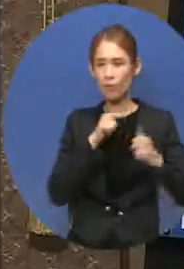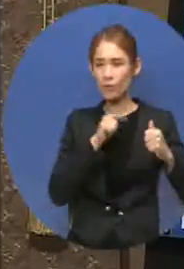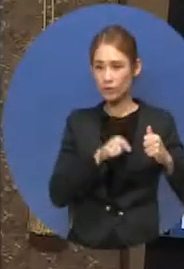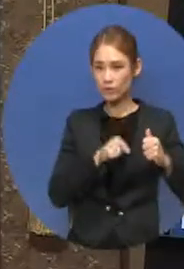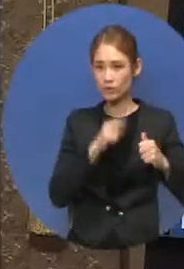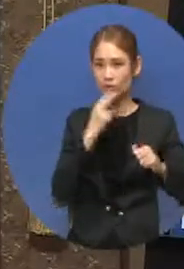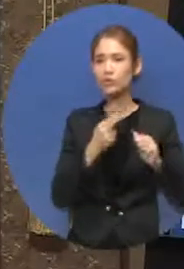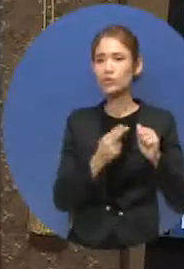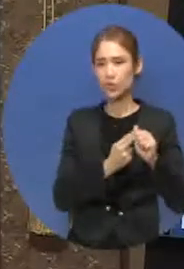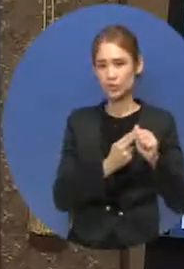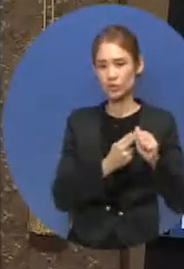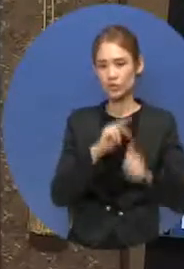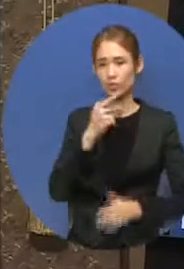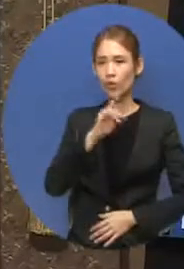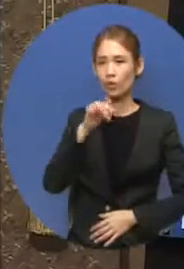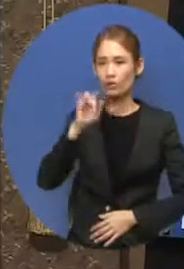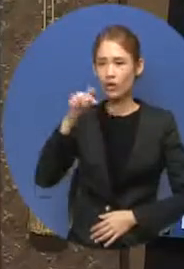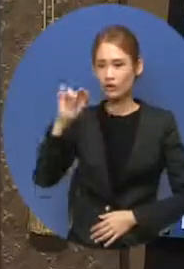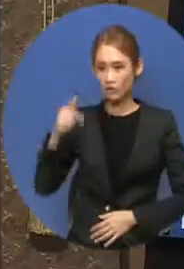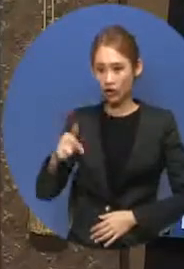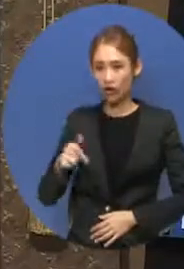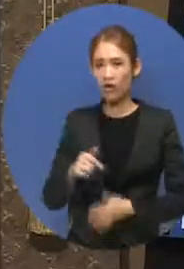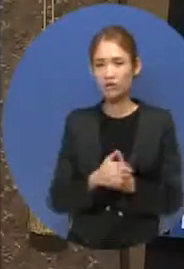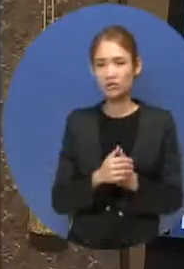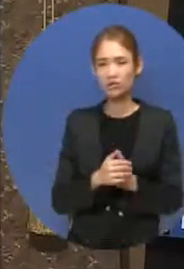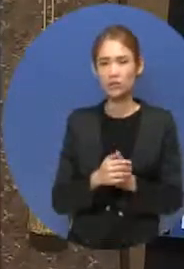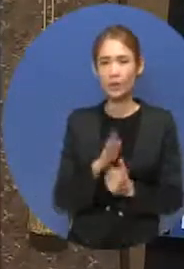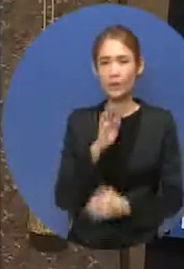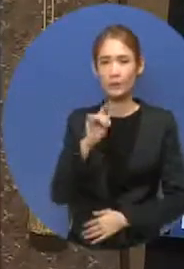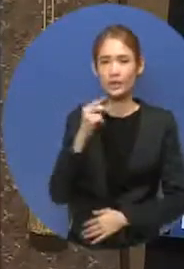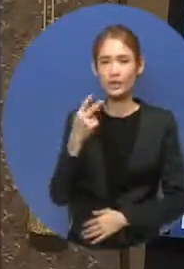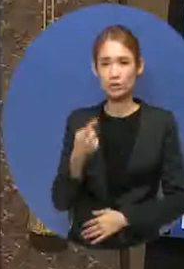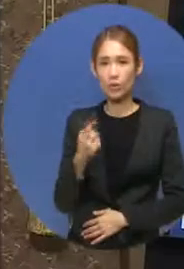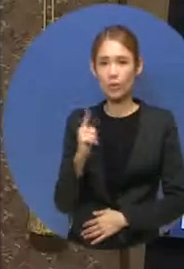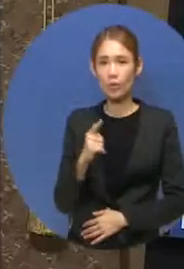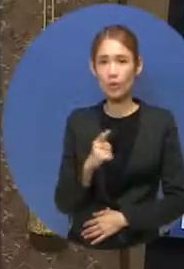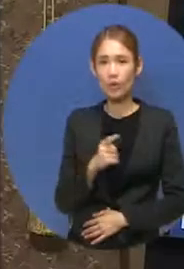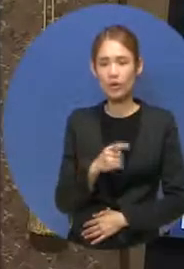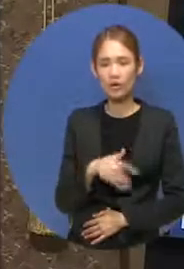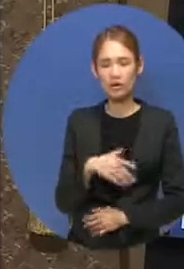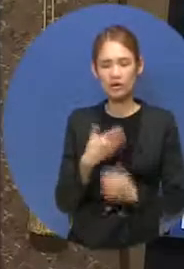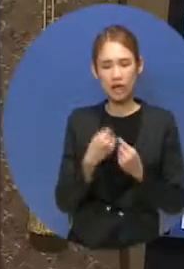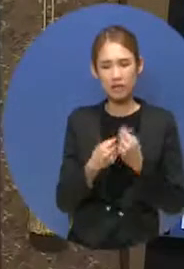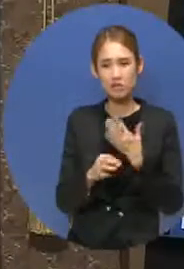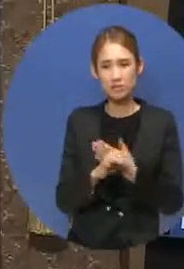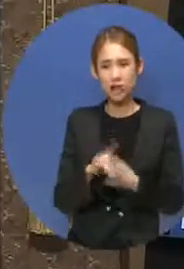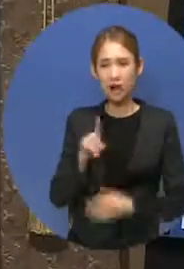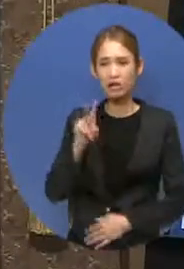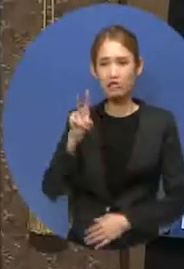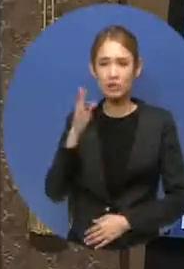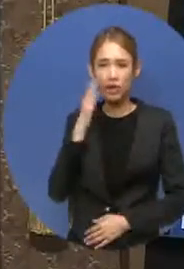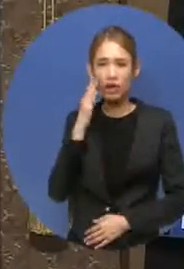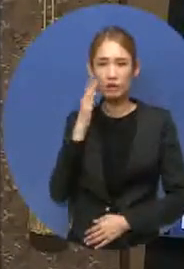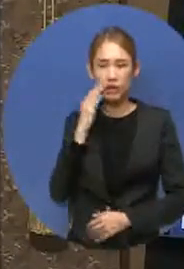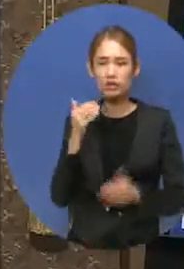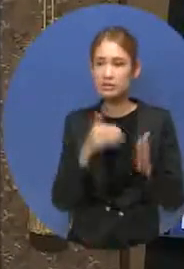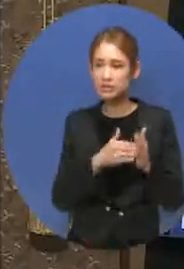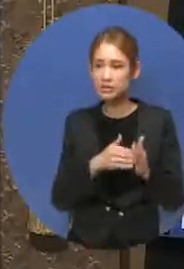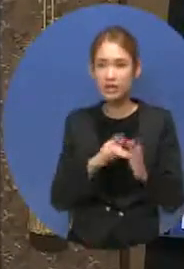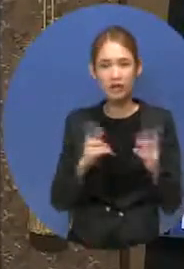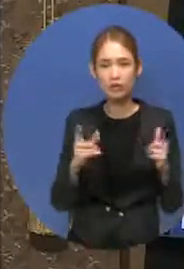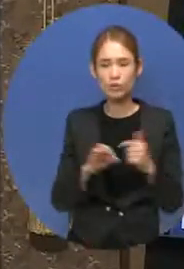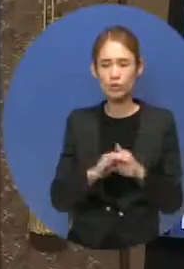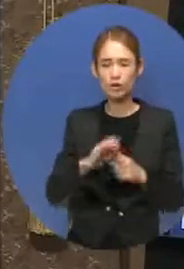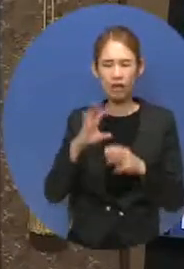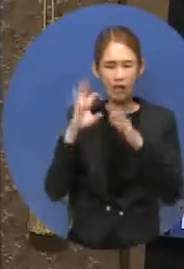그거는 도전적 행동의 범주가 들어갈 거고요. 빈도라고 하면 가끔씩 한두 번 때리는 것이 아니라 계속해서